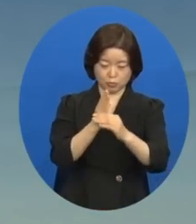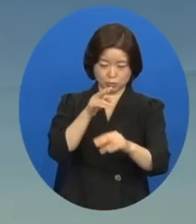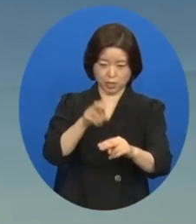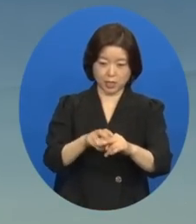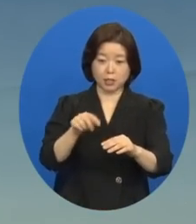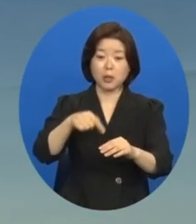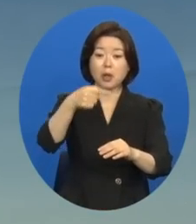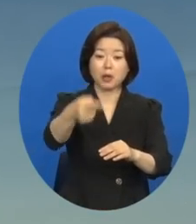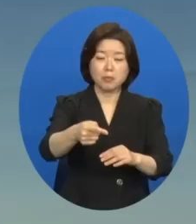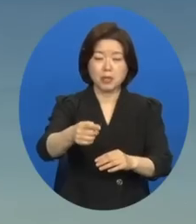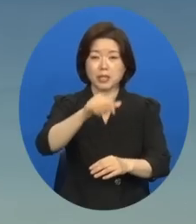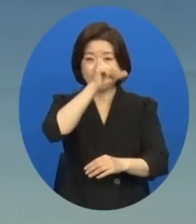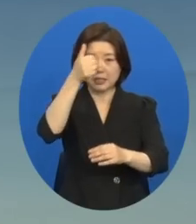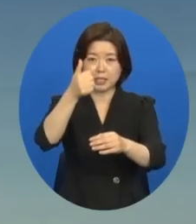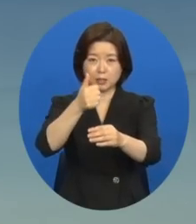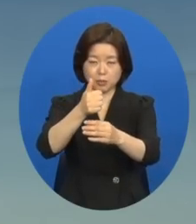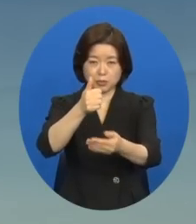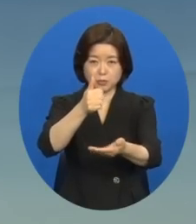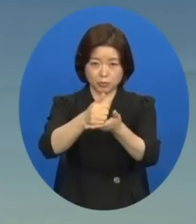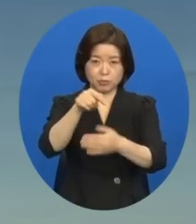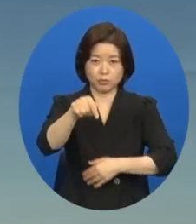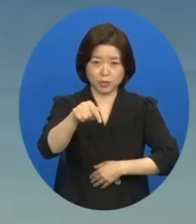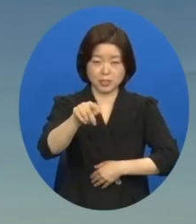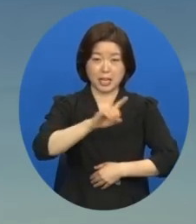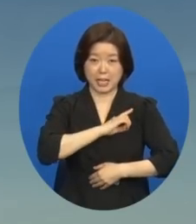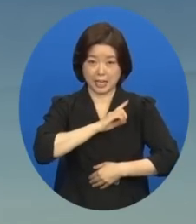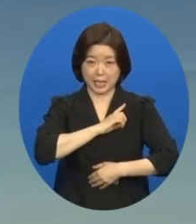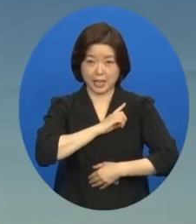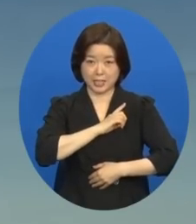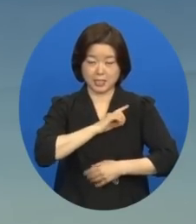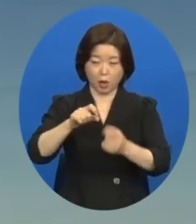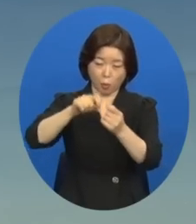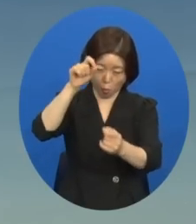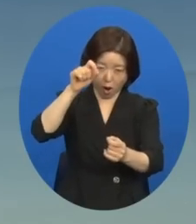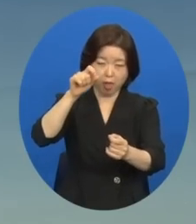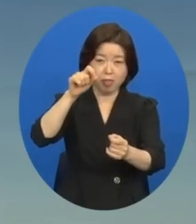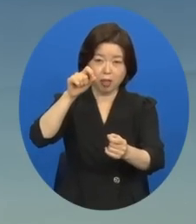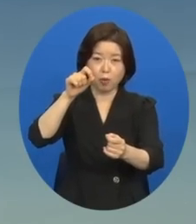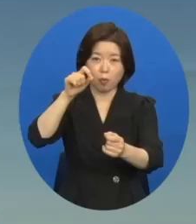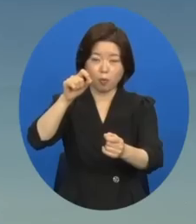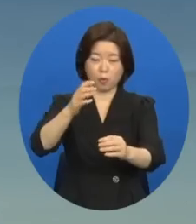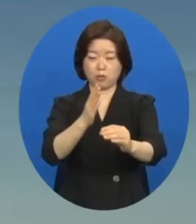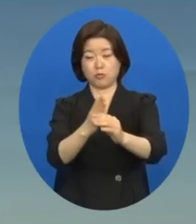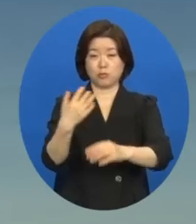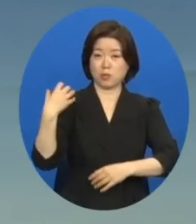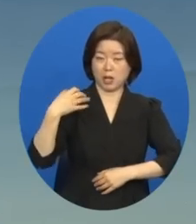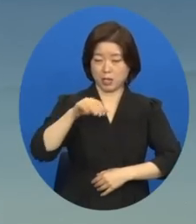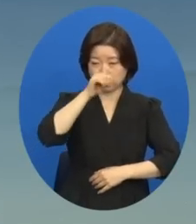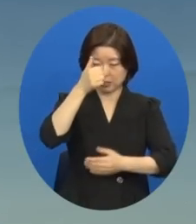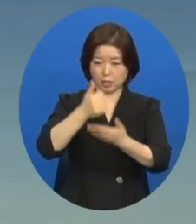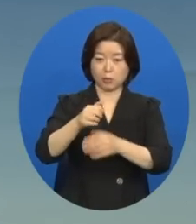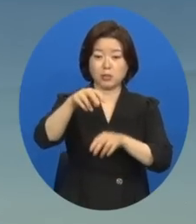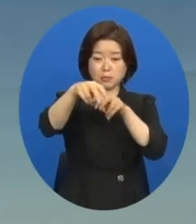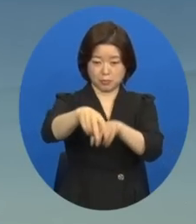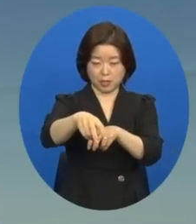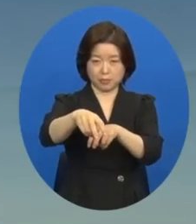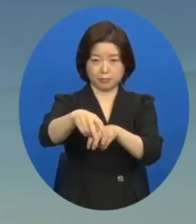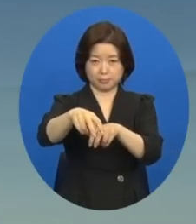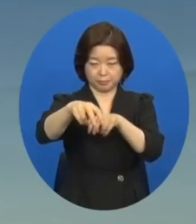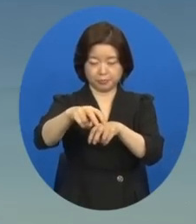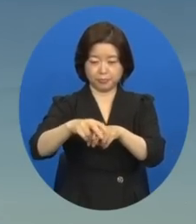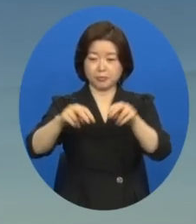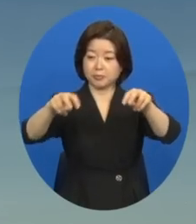건너편에 장로님들 중에서 이제 가장 오래되시고 중집을 맡고 계신 장로님이 앞에 앉으시고 이렇게